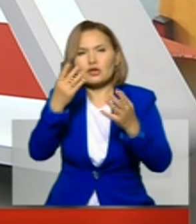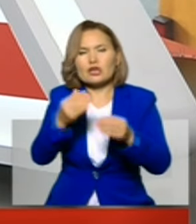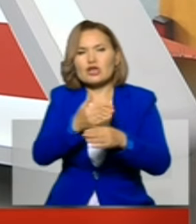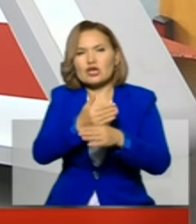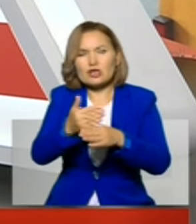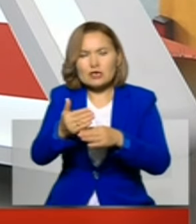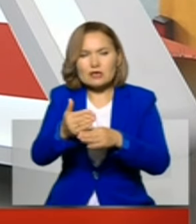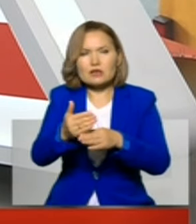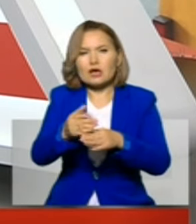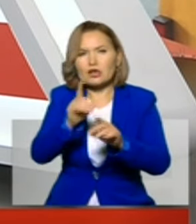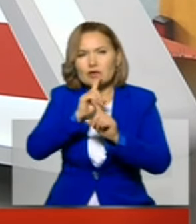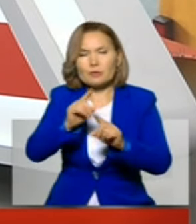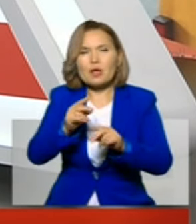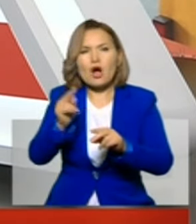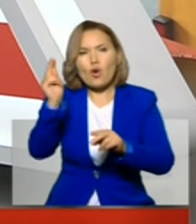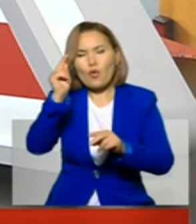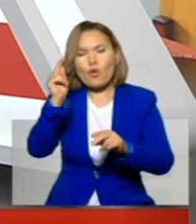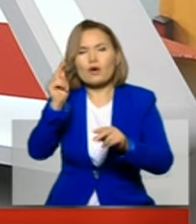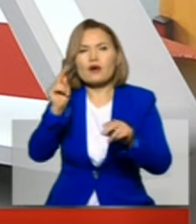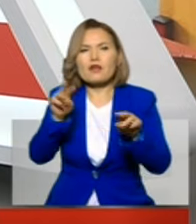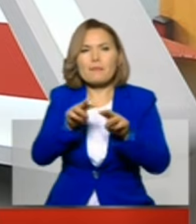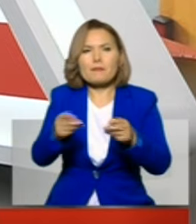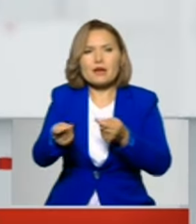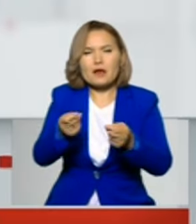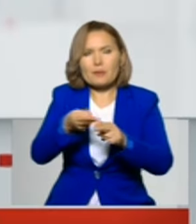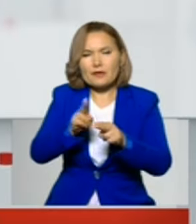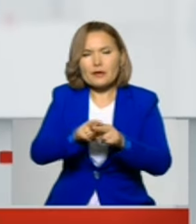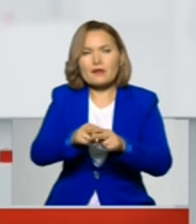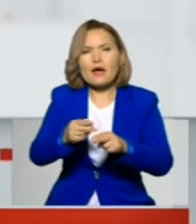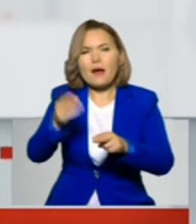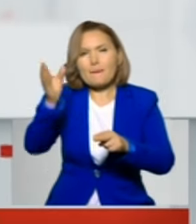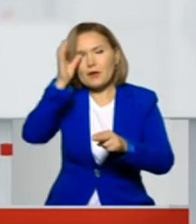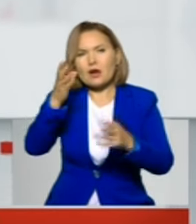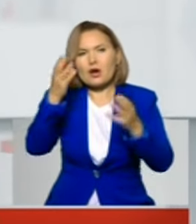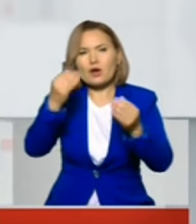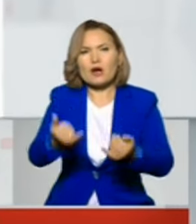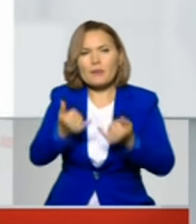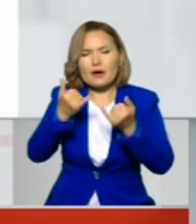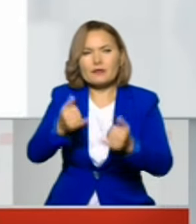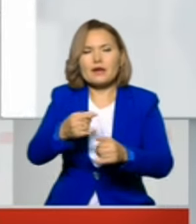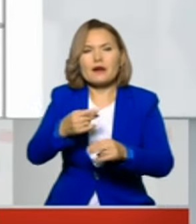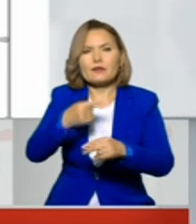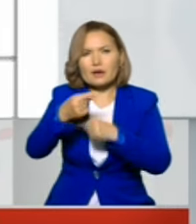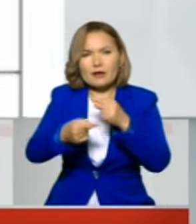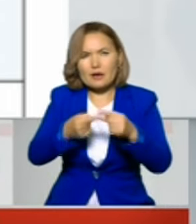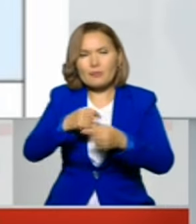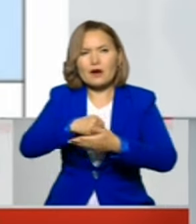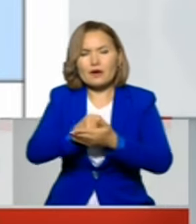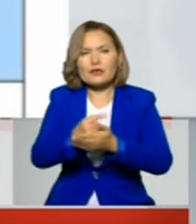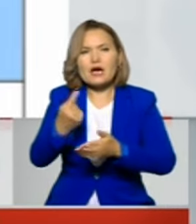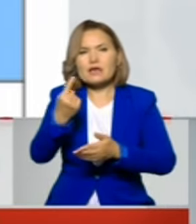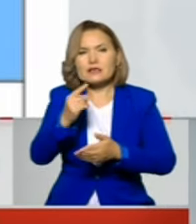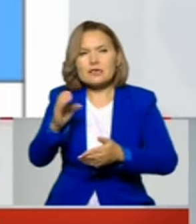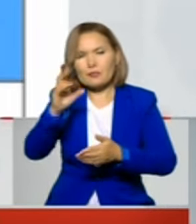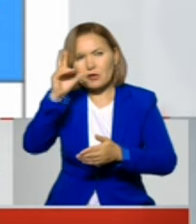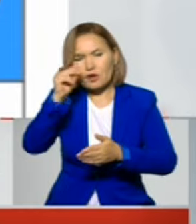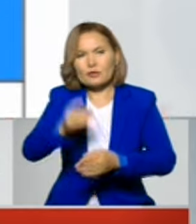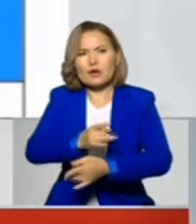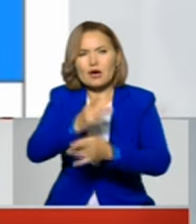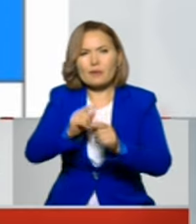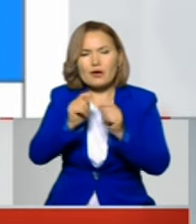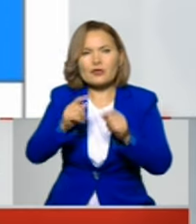өзекті. Оқу-ағарту министрлігі мәлімдегендей, білім күніне арналған салтанатты іс-шара дәстүрге сай қыркүйектің бірі күні өтеді,